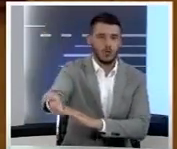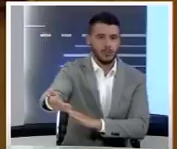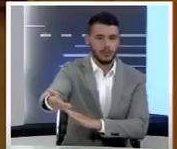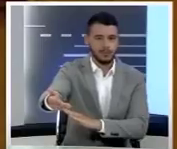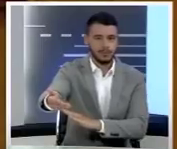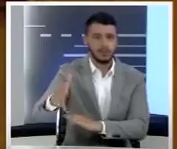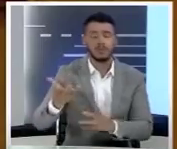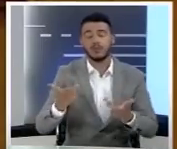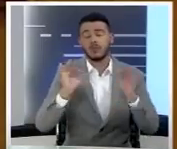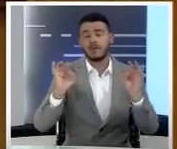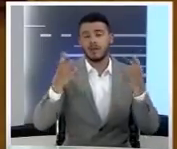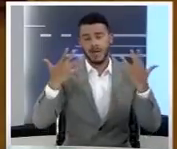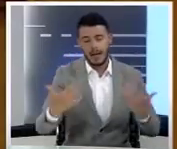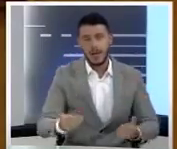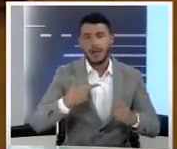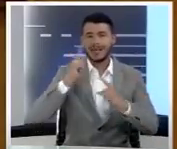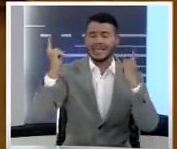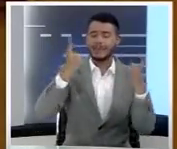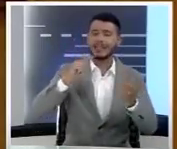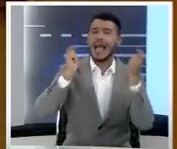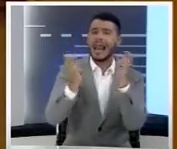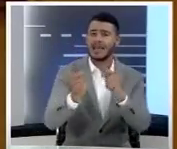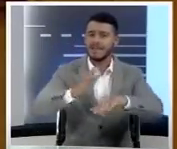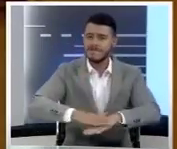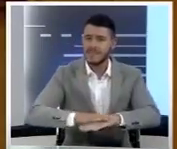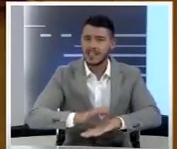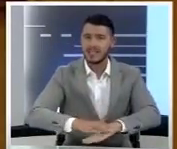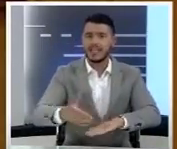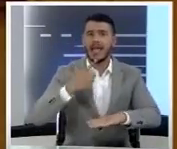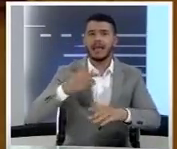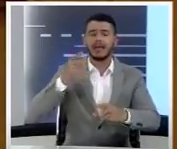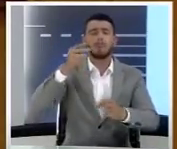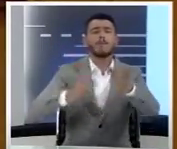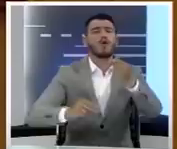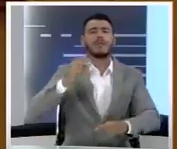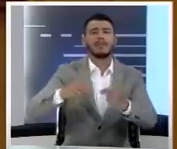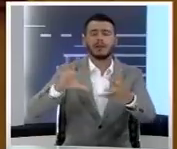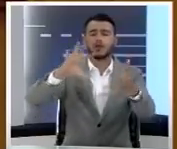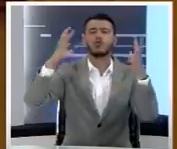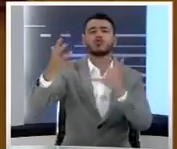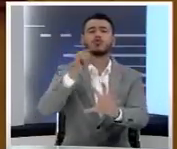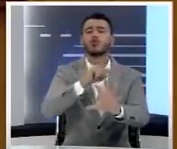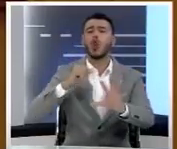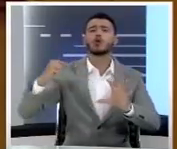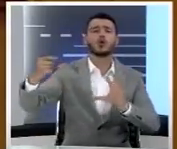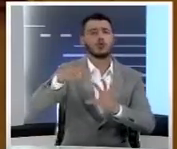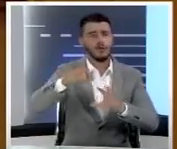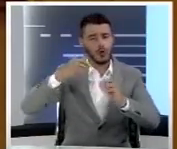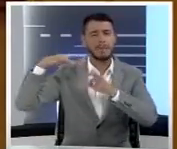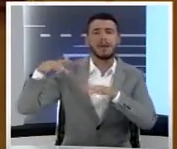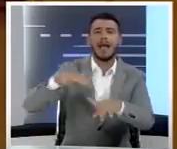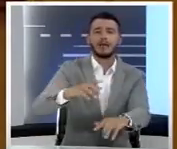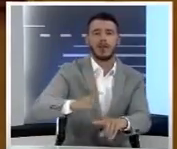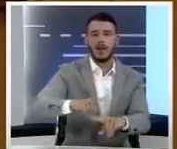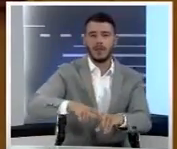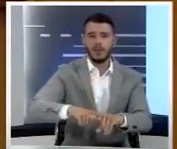διεθνική επανάσταση. Και η κλιματική αλλαγή. Και η ρευστότητα η παγκόσμια, μέσα στην οποία πρέπει να σχεδιάσουμε το μέλλον μας.